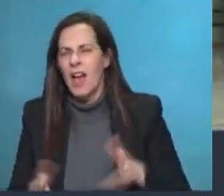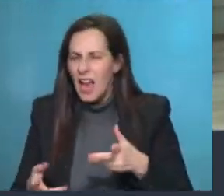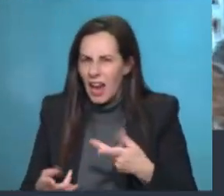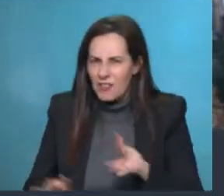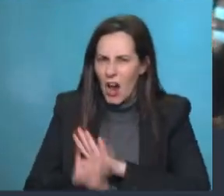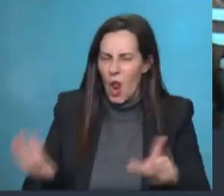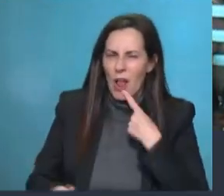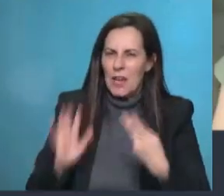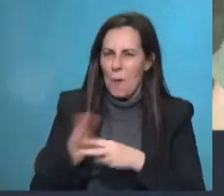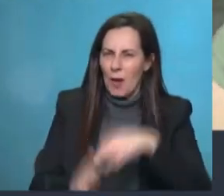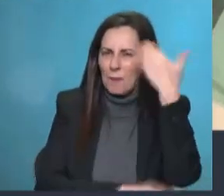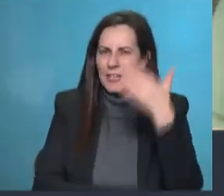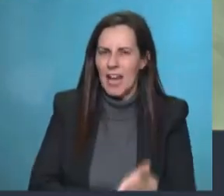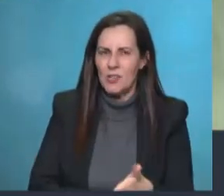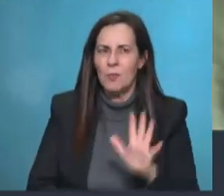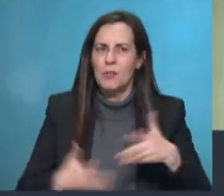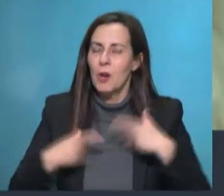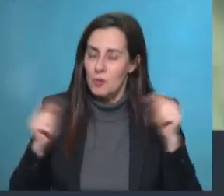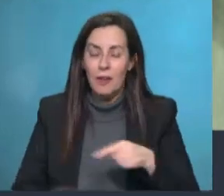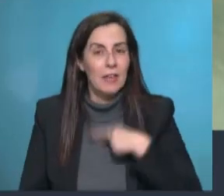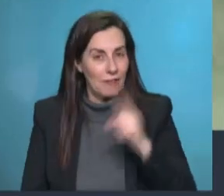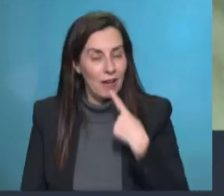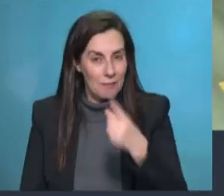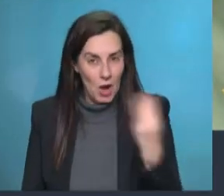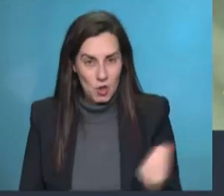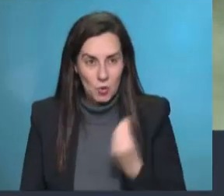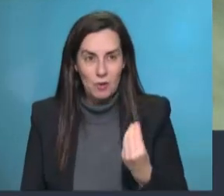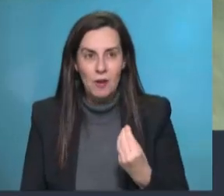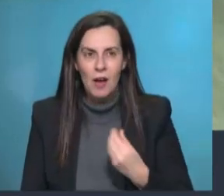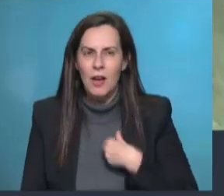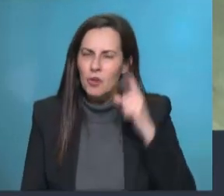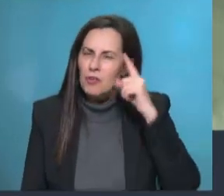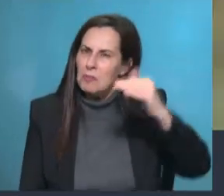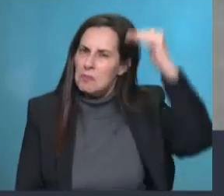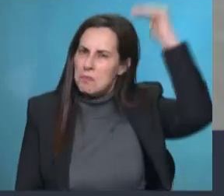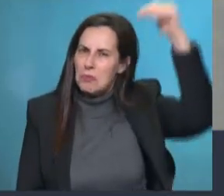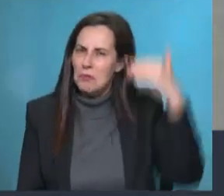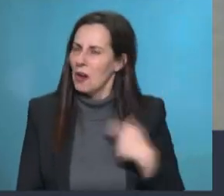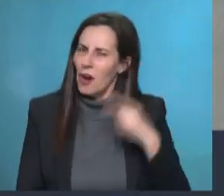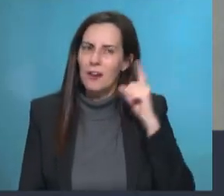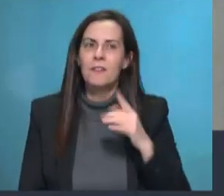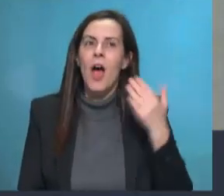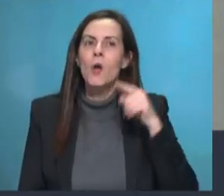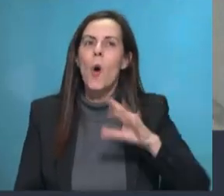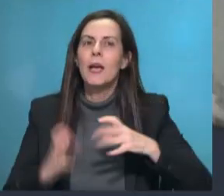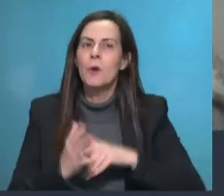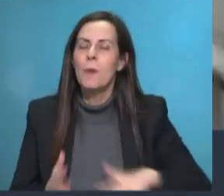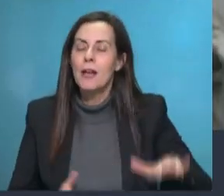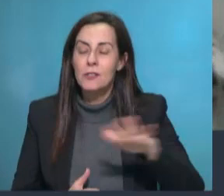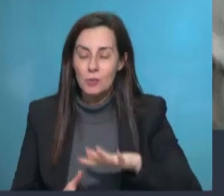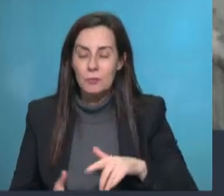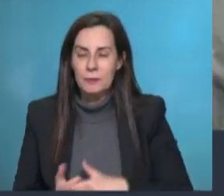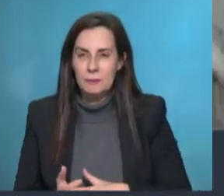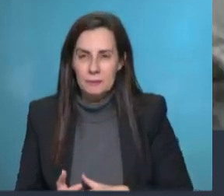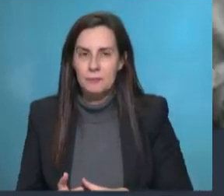פוליטיקה במדינה הזא מאוד שמחים שבאת א ייב להגיד משהו אני לא חשבתי שאת כזה גבוה היו אלה הקיבוצים באזור שנחלצו